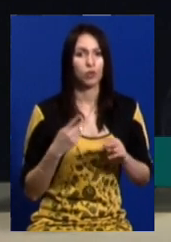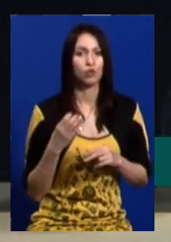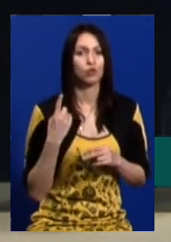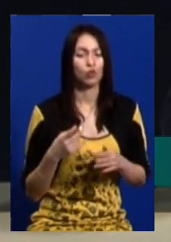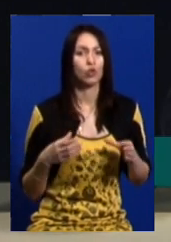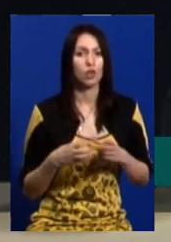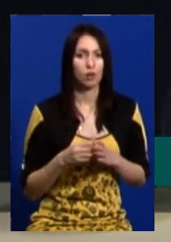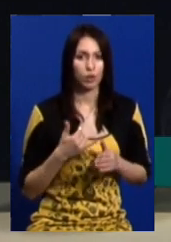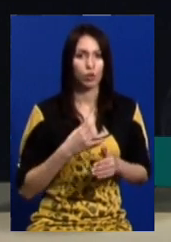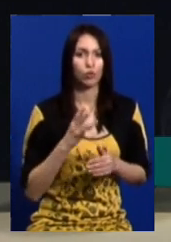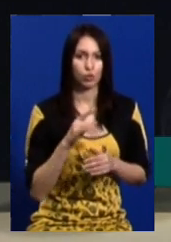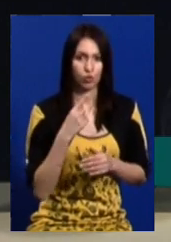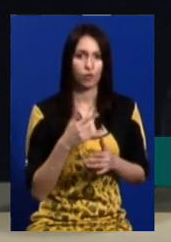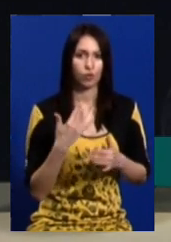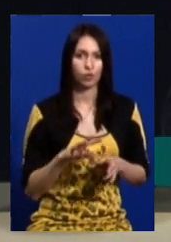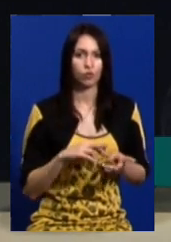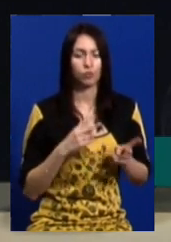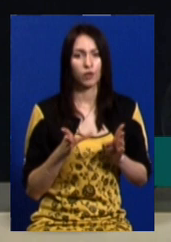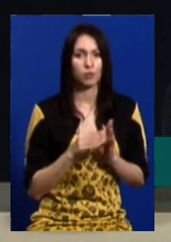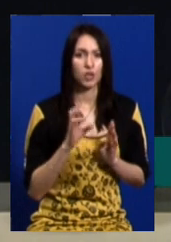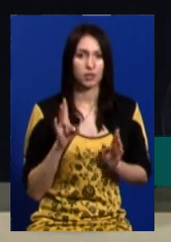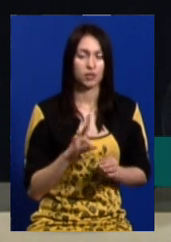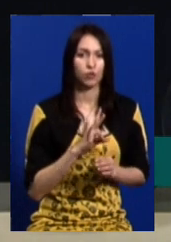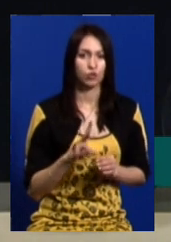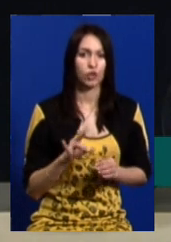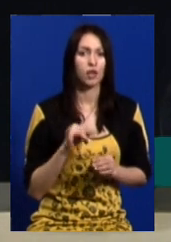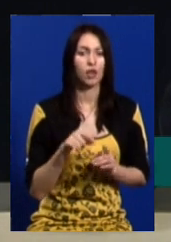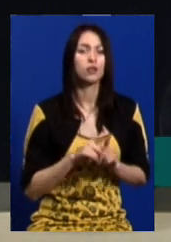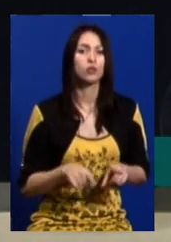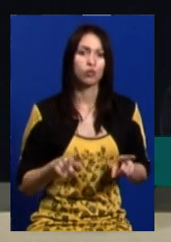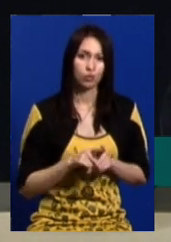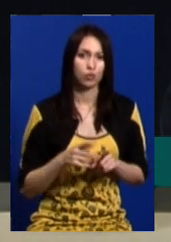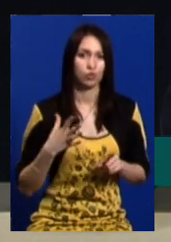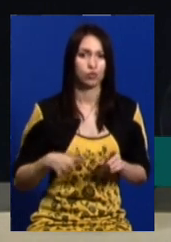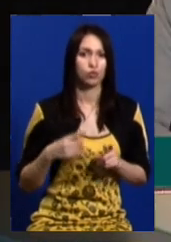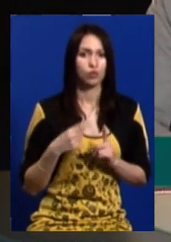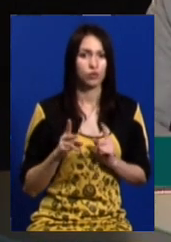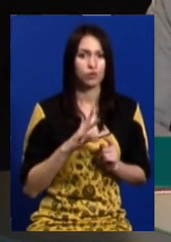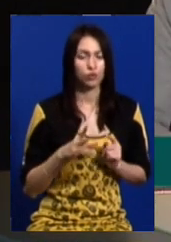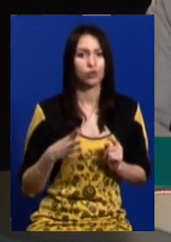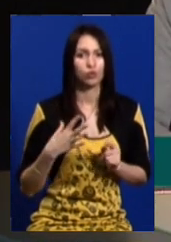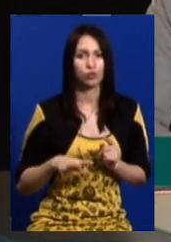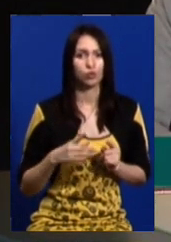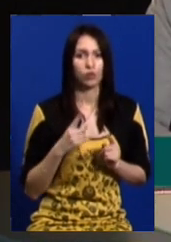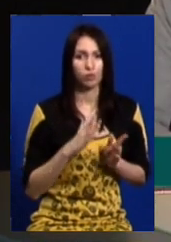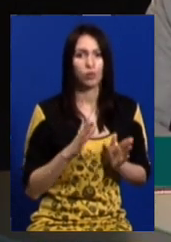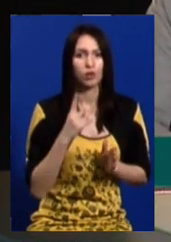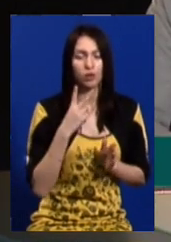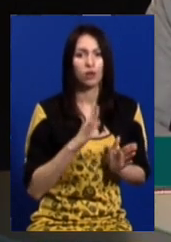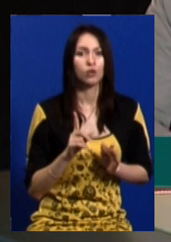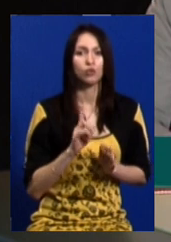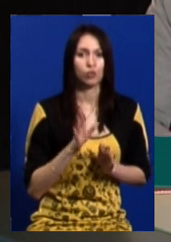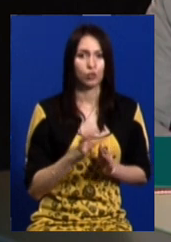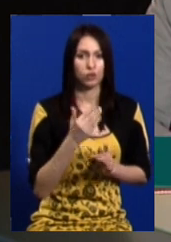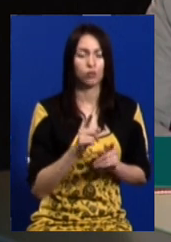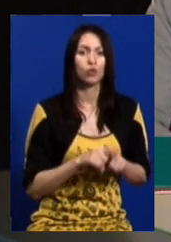громада нас, але, кажу, вже буде переходити зі священником. І вони теж чекають, тут інші священники чекають, от він перейде, що буде з ним. Ну, він